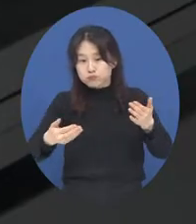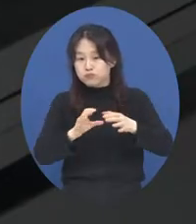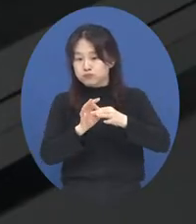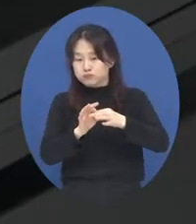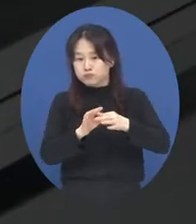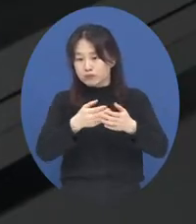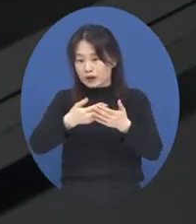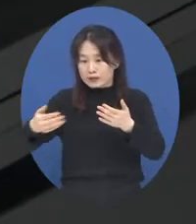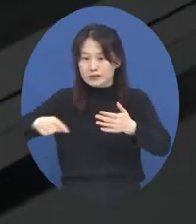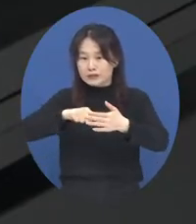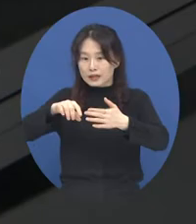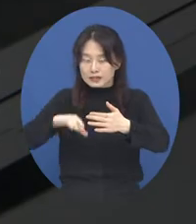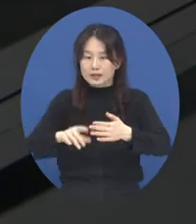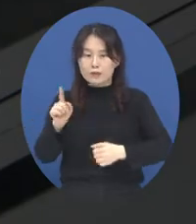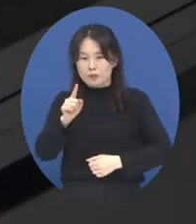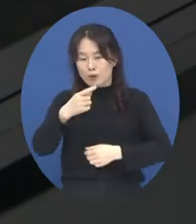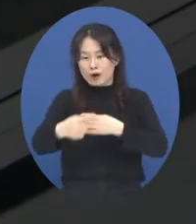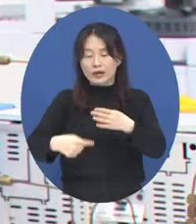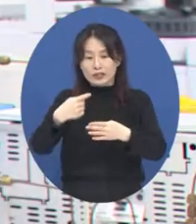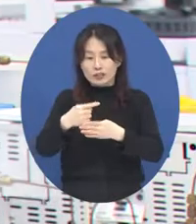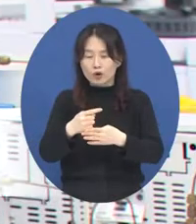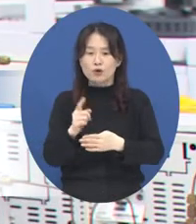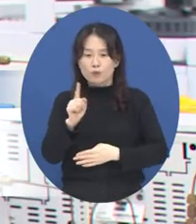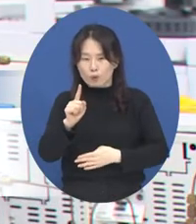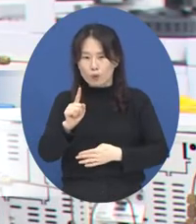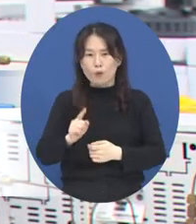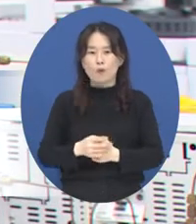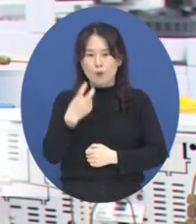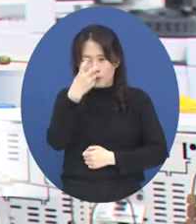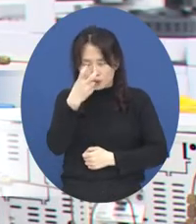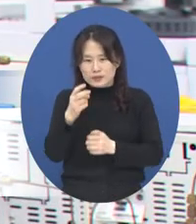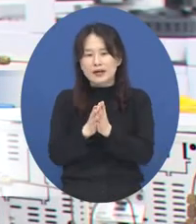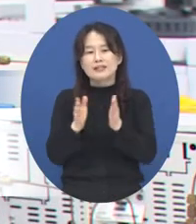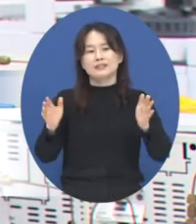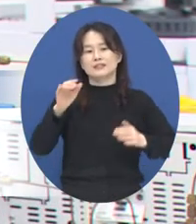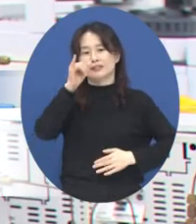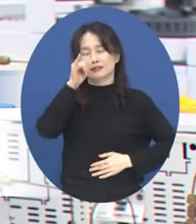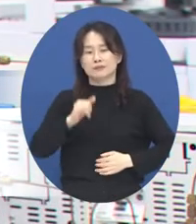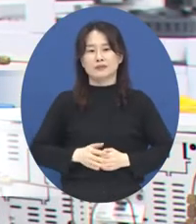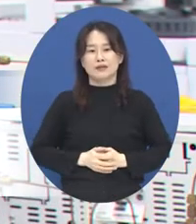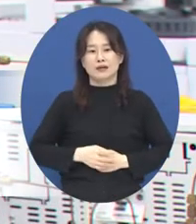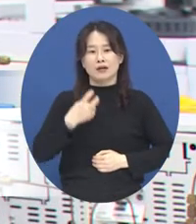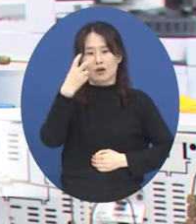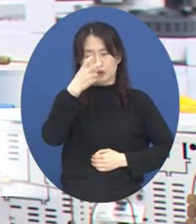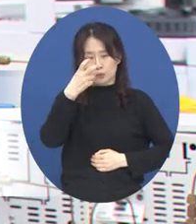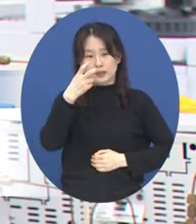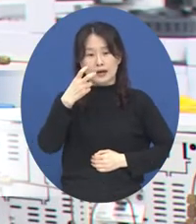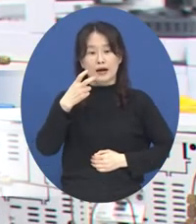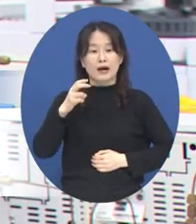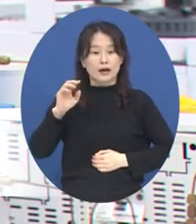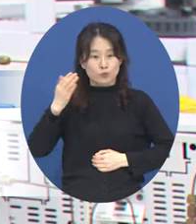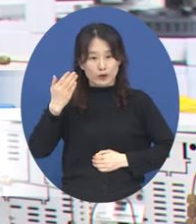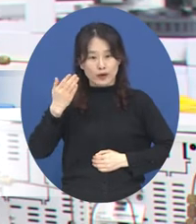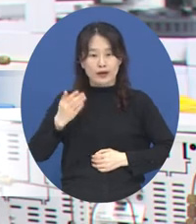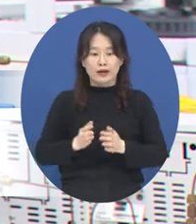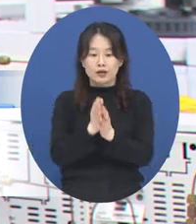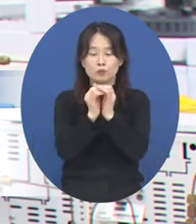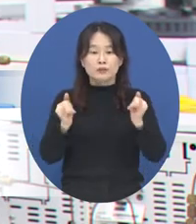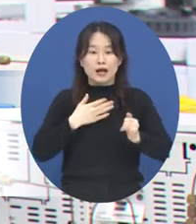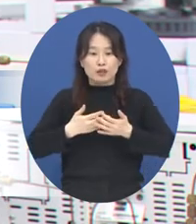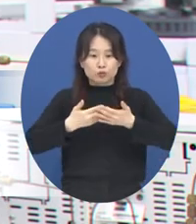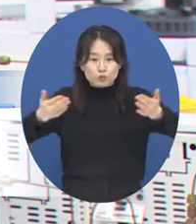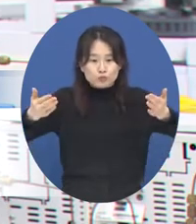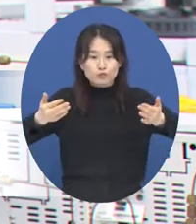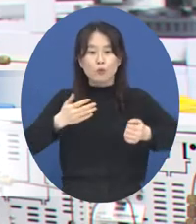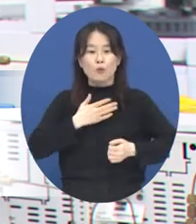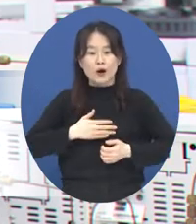계절적인 요인도 알아볼 예정입니다. 조사해서 우리 도민들에게 알리고 또그